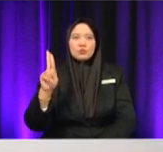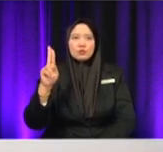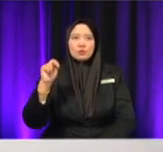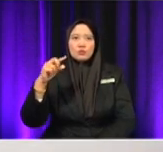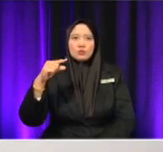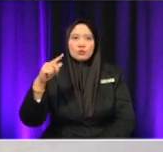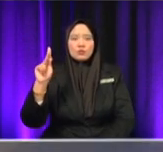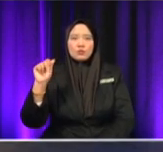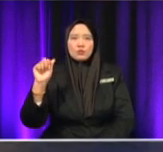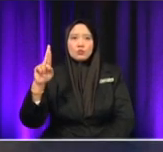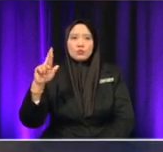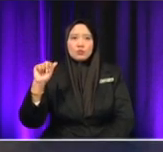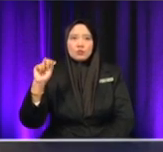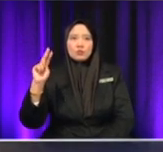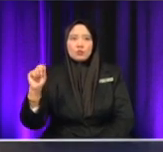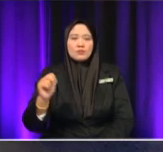semuanya